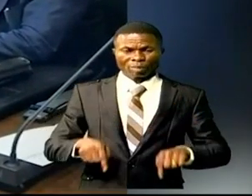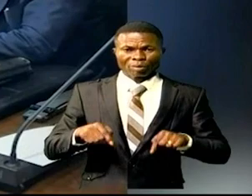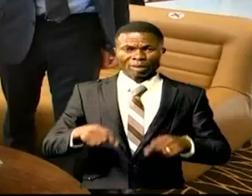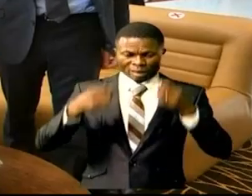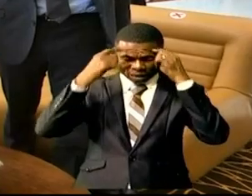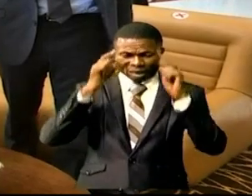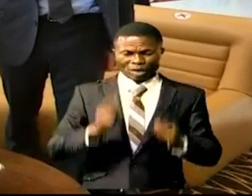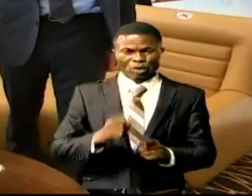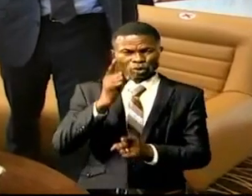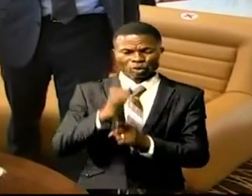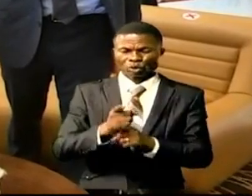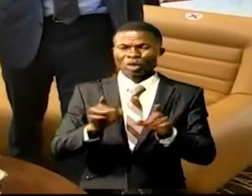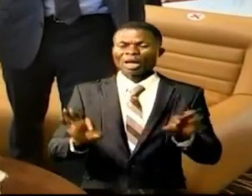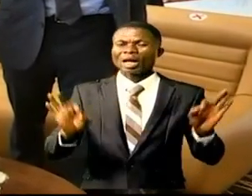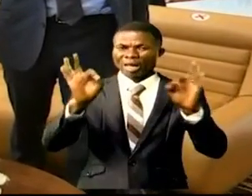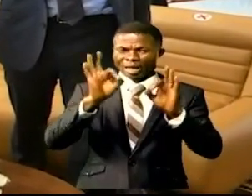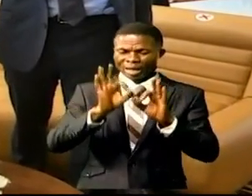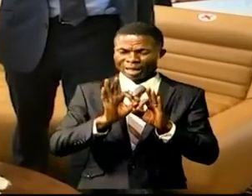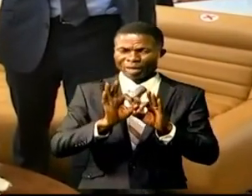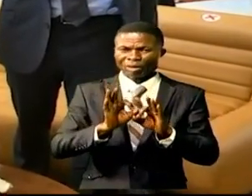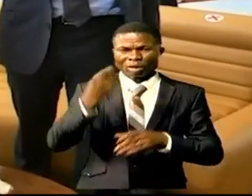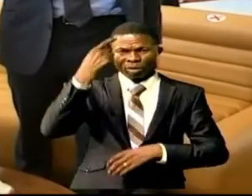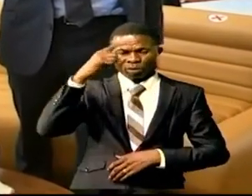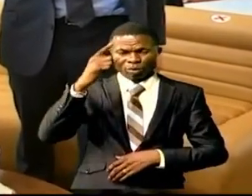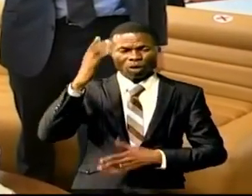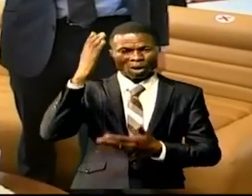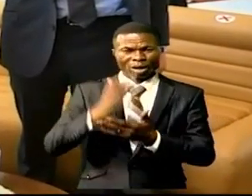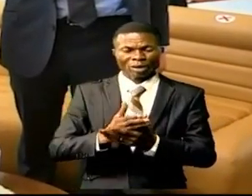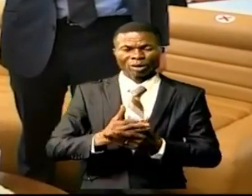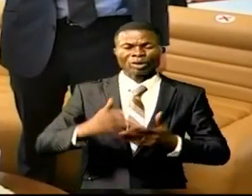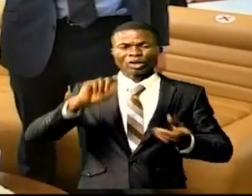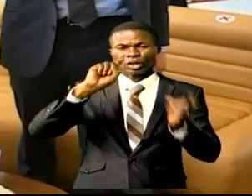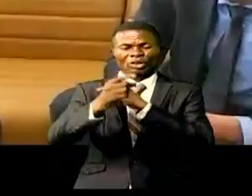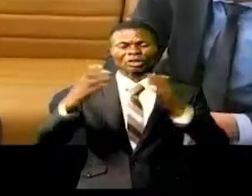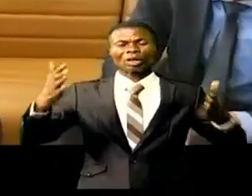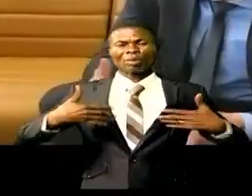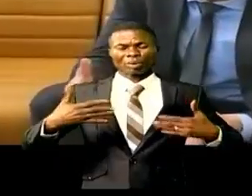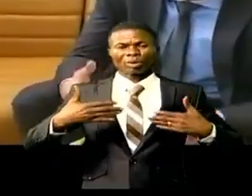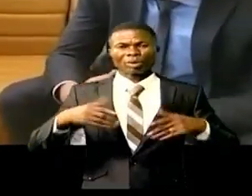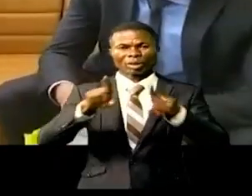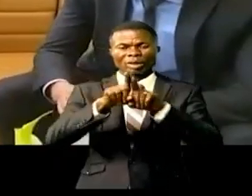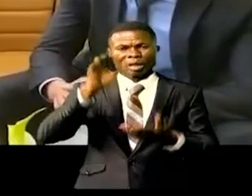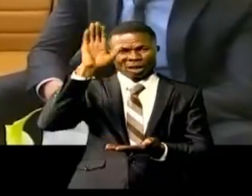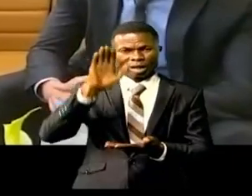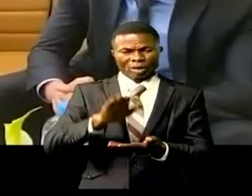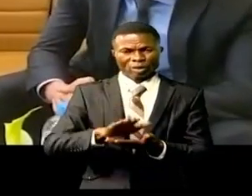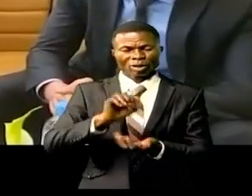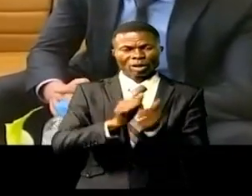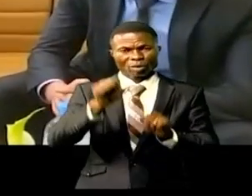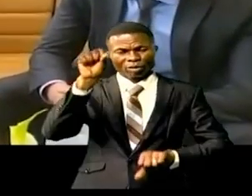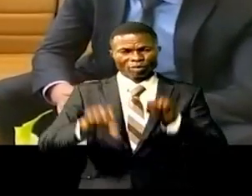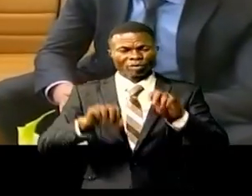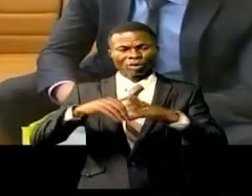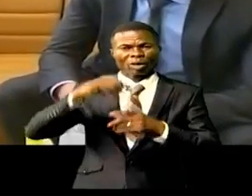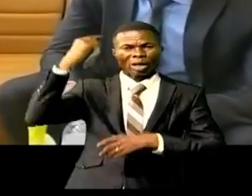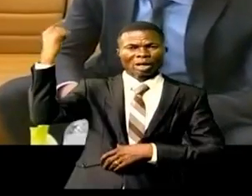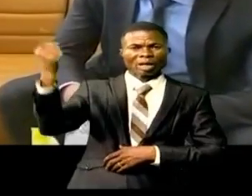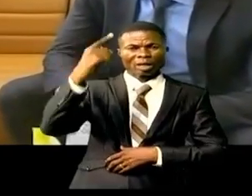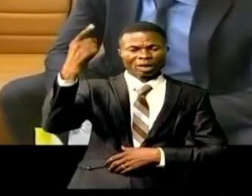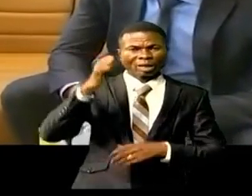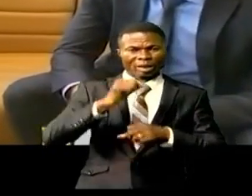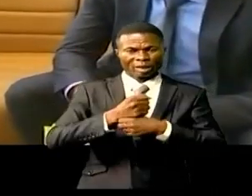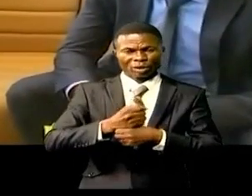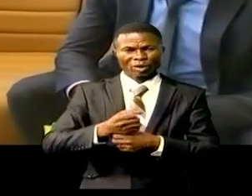bien plus importantes sont nécessaires pour lutter contre le changement climatique et réduire les inégalités mondiales pour susciter